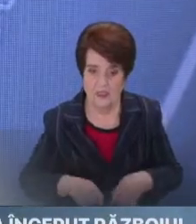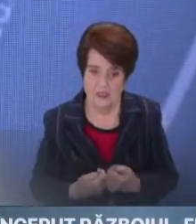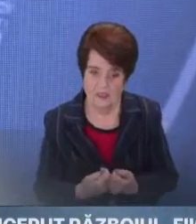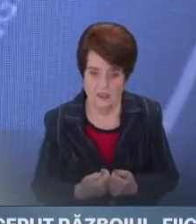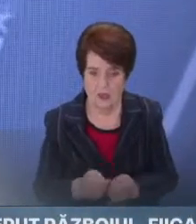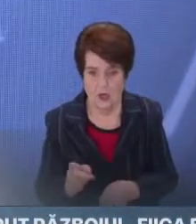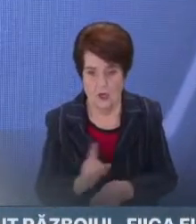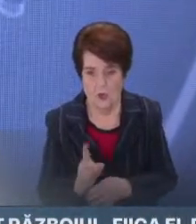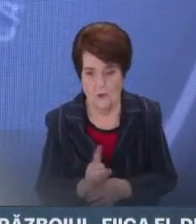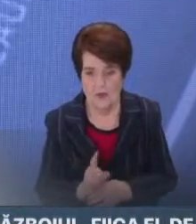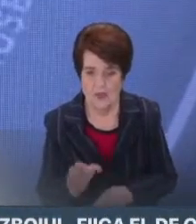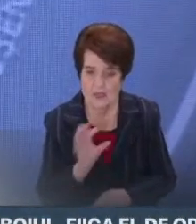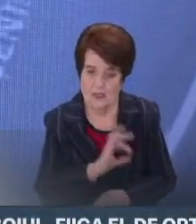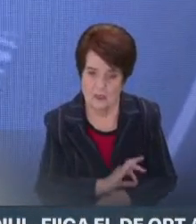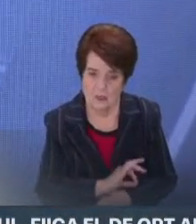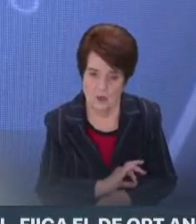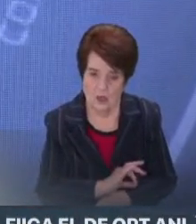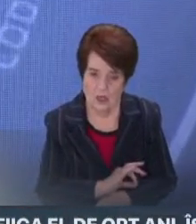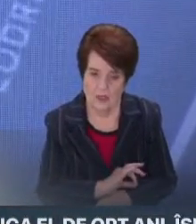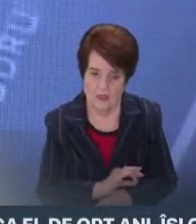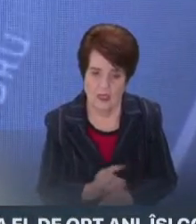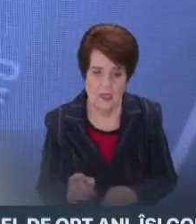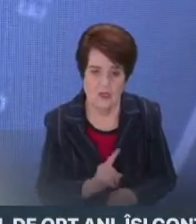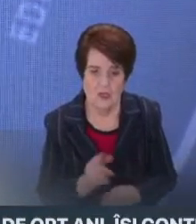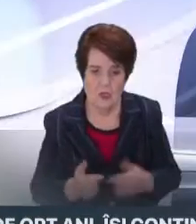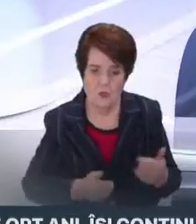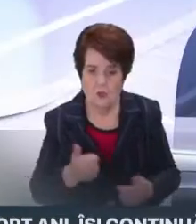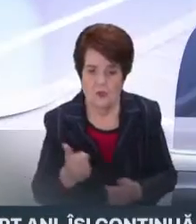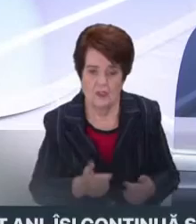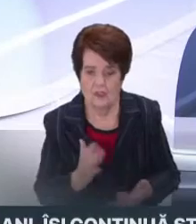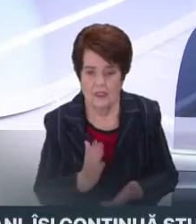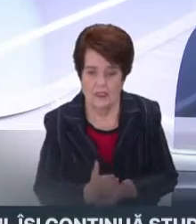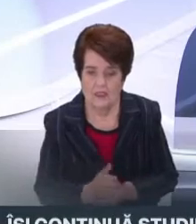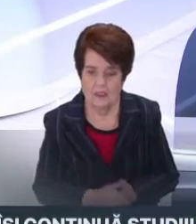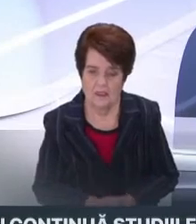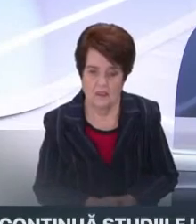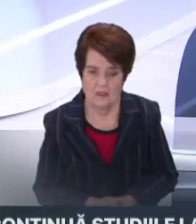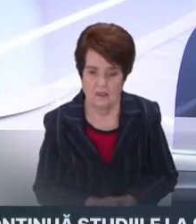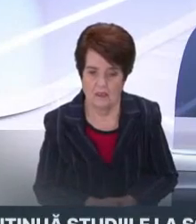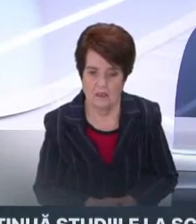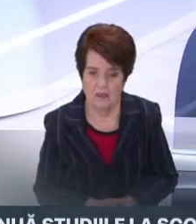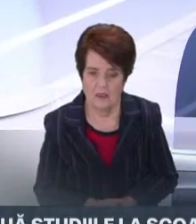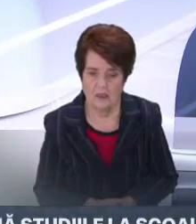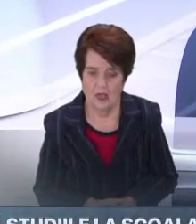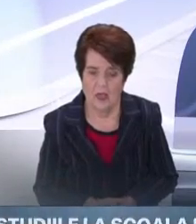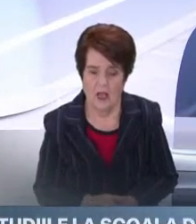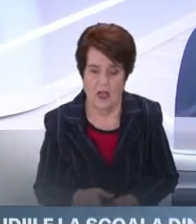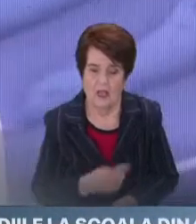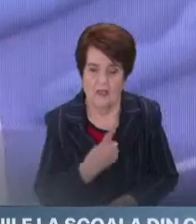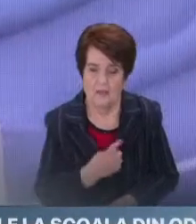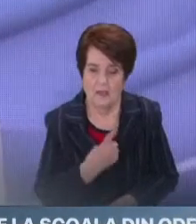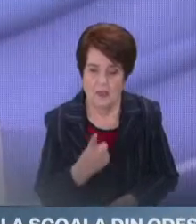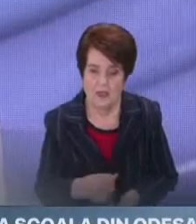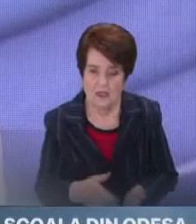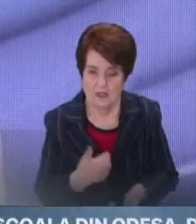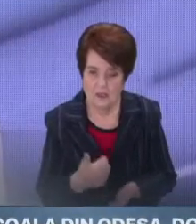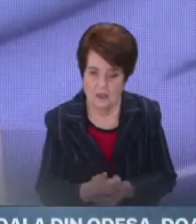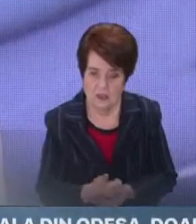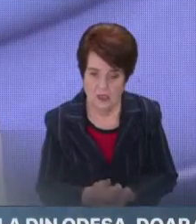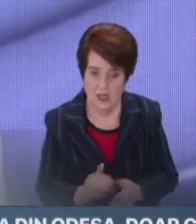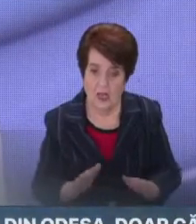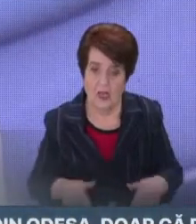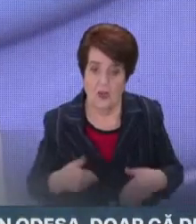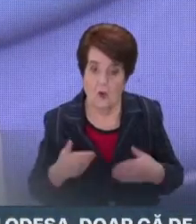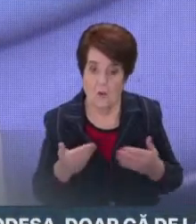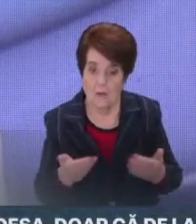normele de siguranță și ce soluții alternative există? Inspectoratul General pentru Situații de Urgență